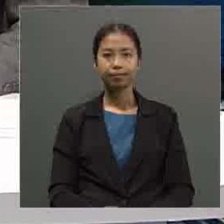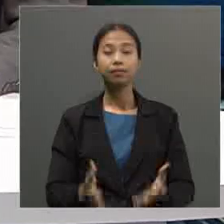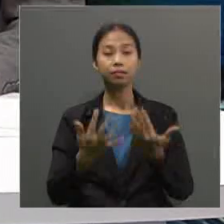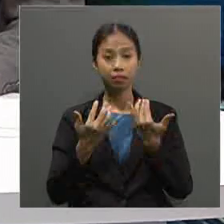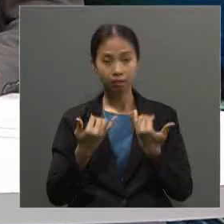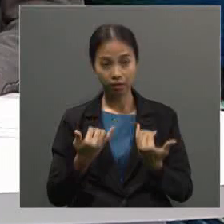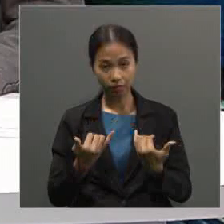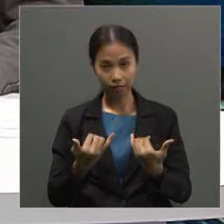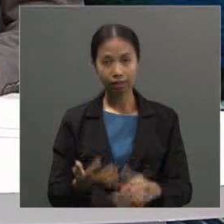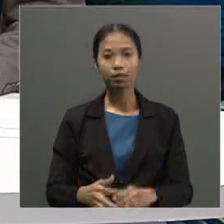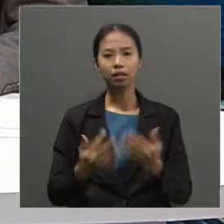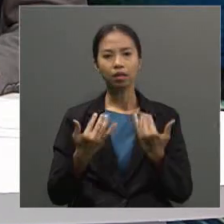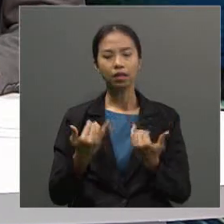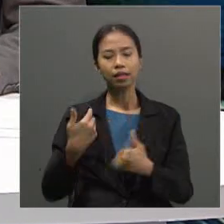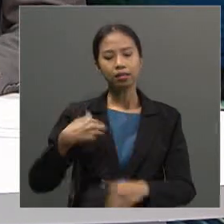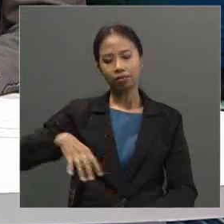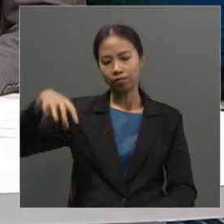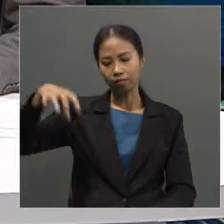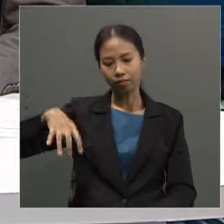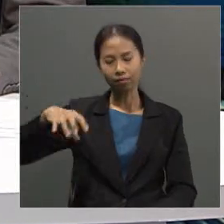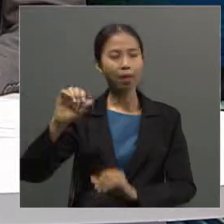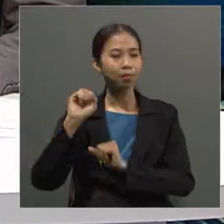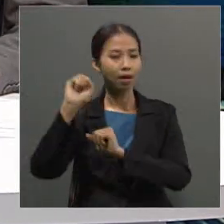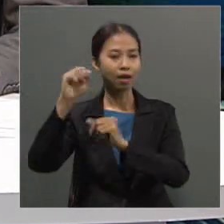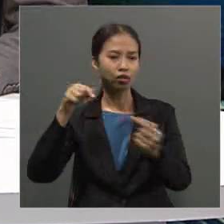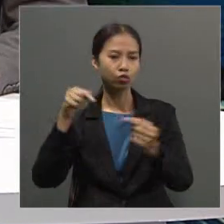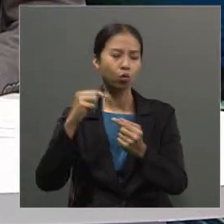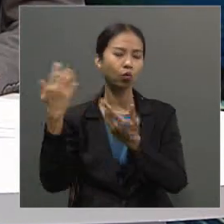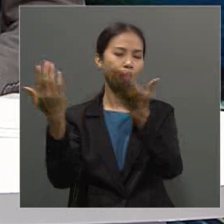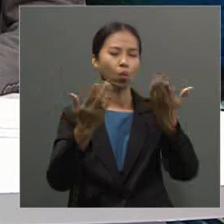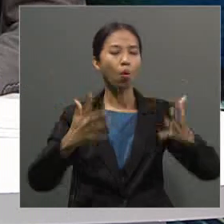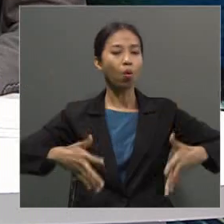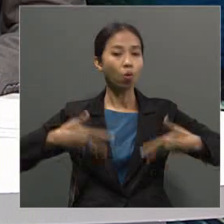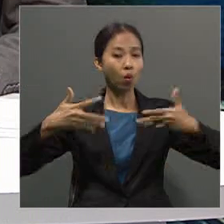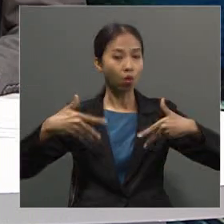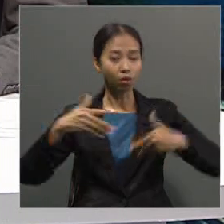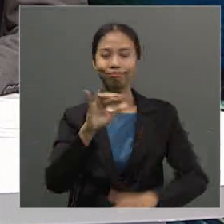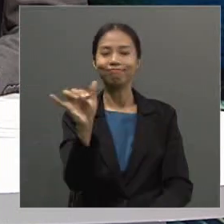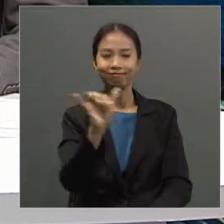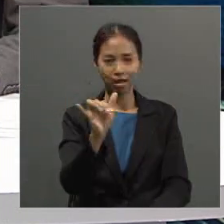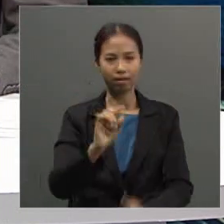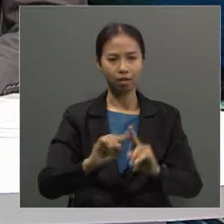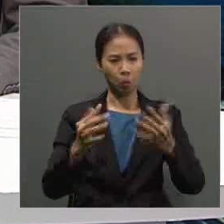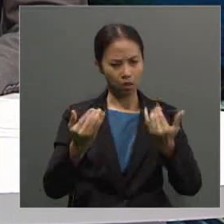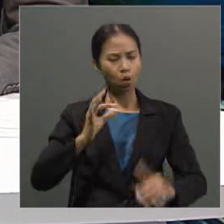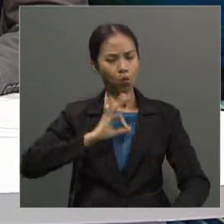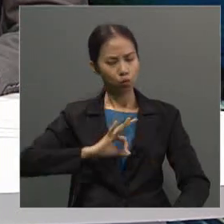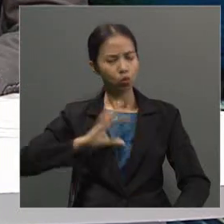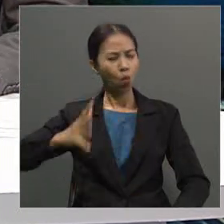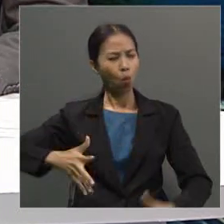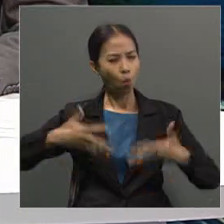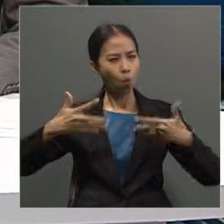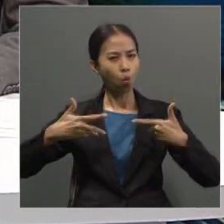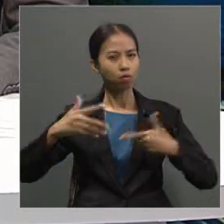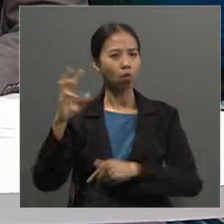นี้แมว่าเราจะยังไม่มีการประกาศจากกรมอุตุว่าเราเข้าสู่หน้าร้อนอย่างเป็นทางการแต่อากาศร้อนแล้วนะค่ะกลาง